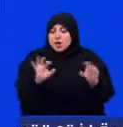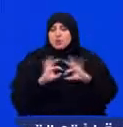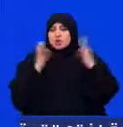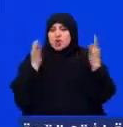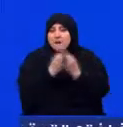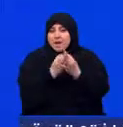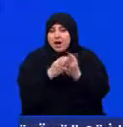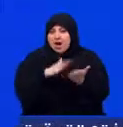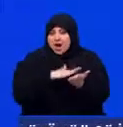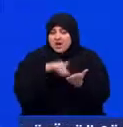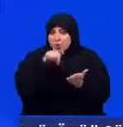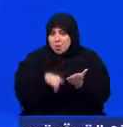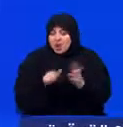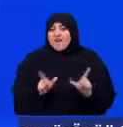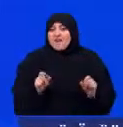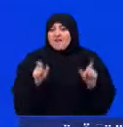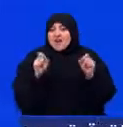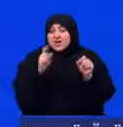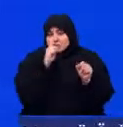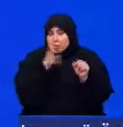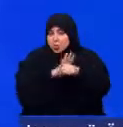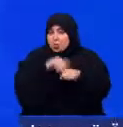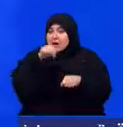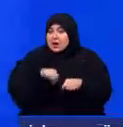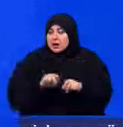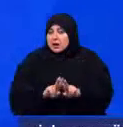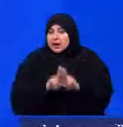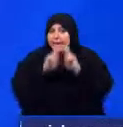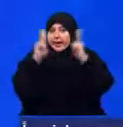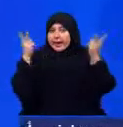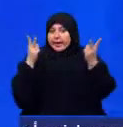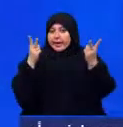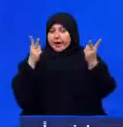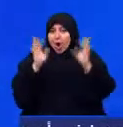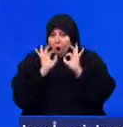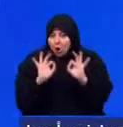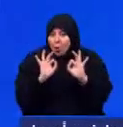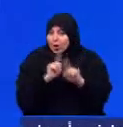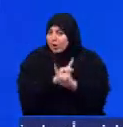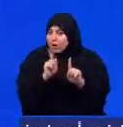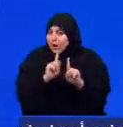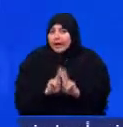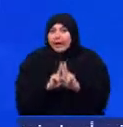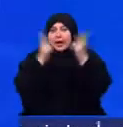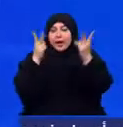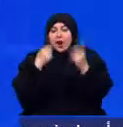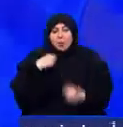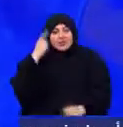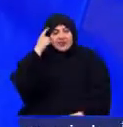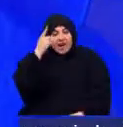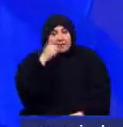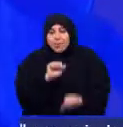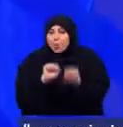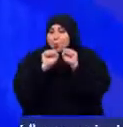هذا الفيروس المتغير والمتقلب دائما؟ هذا سؤال وجيه،